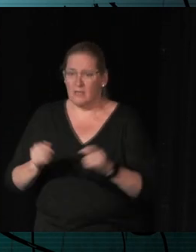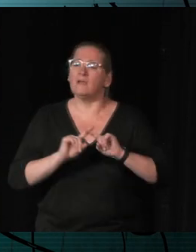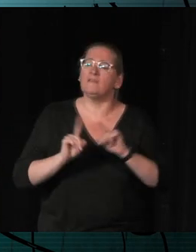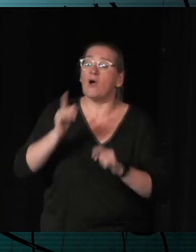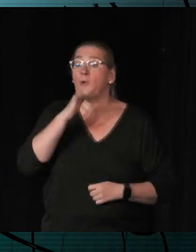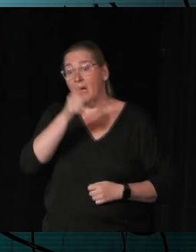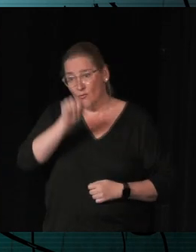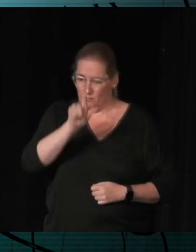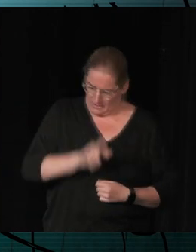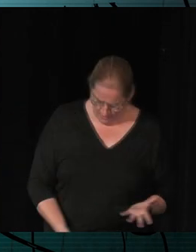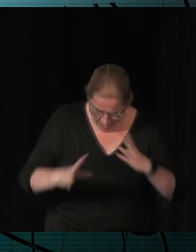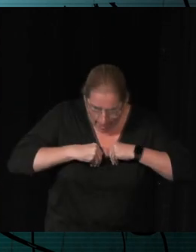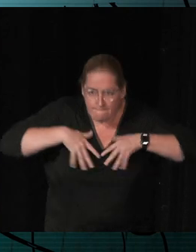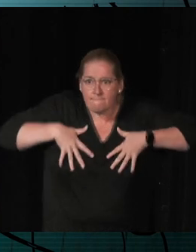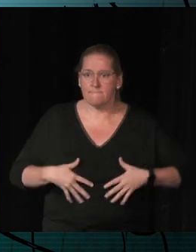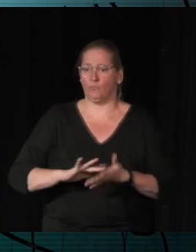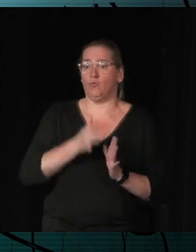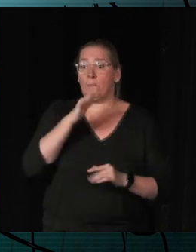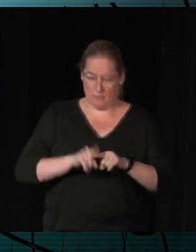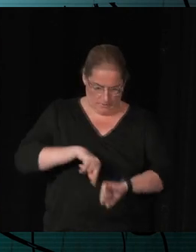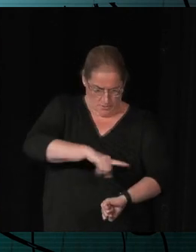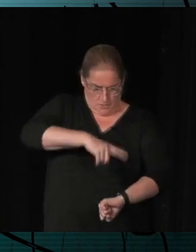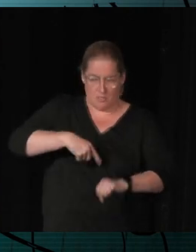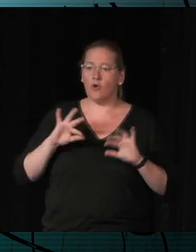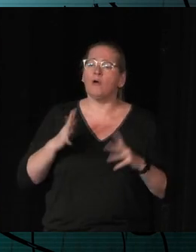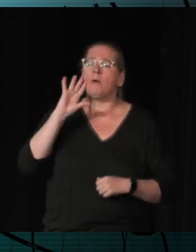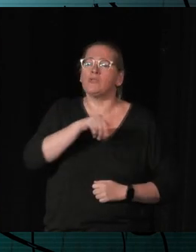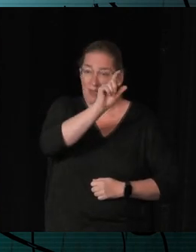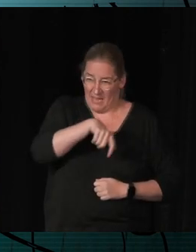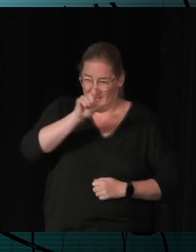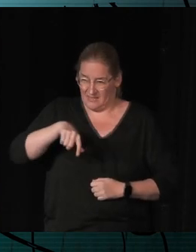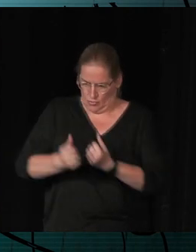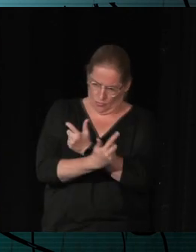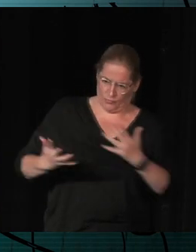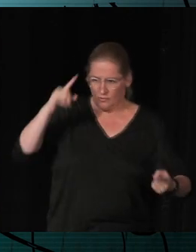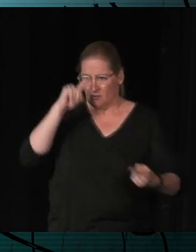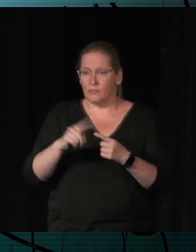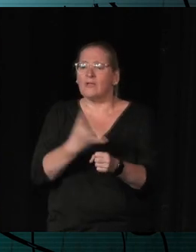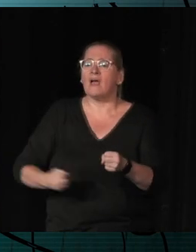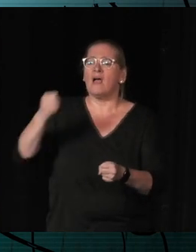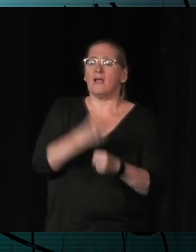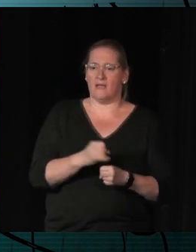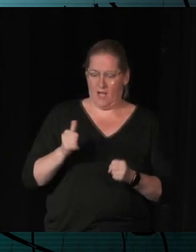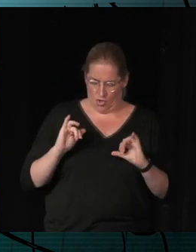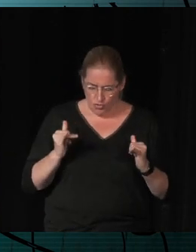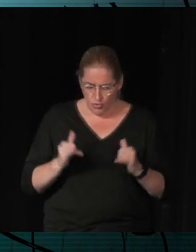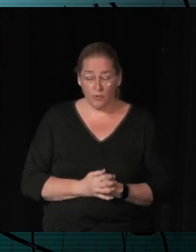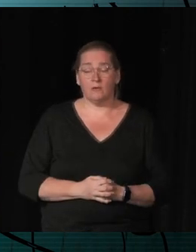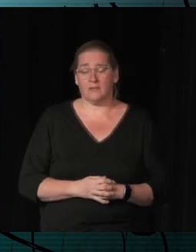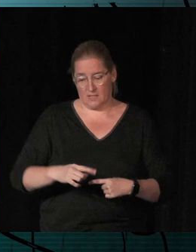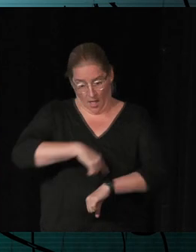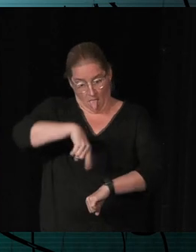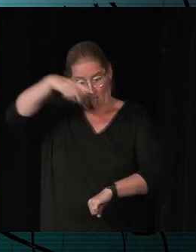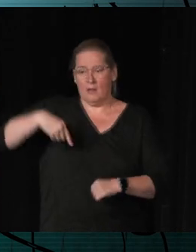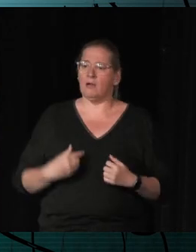trouver puis même toute façon humainement il y a pas le temps de pouvoir le faire c'est pour ça qu'il y a autant de gens maintenant sur sur les jeux parce que ça prend un temps énorme là il il